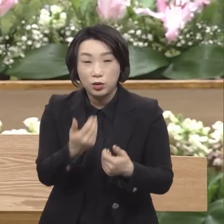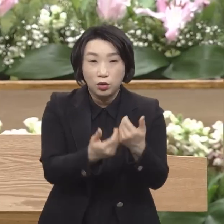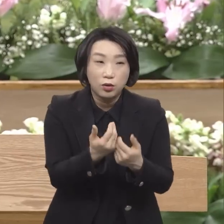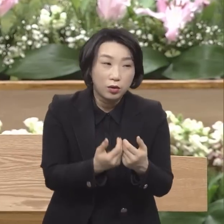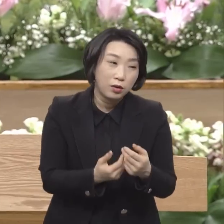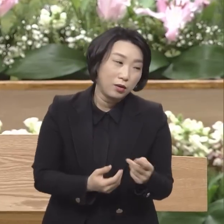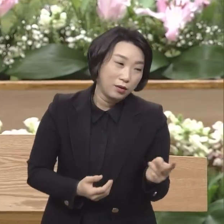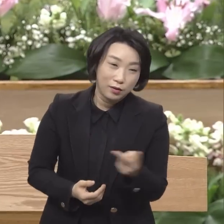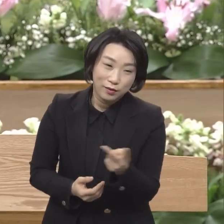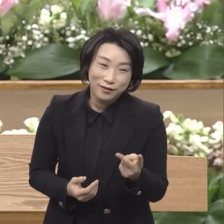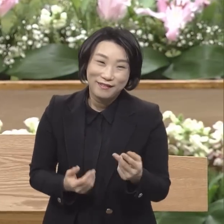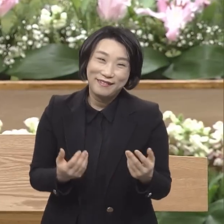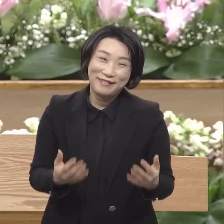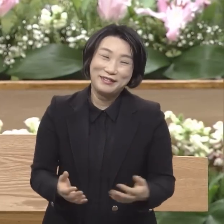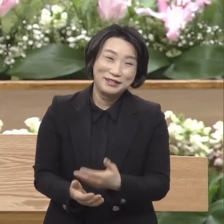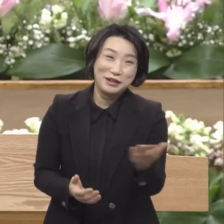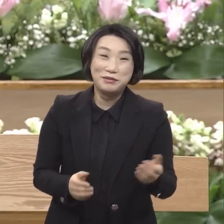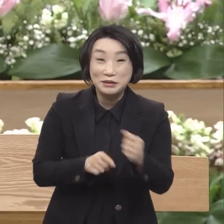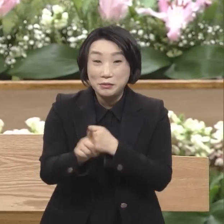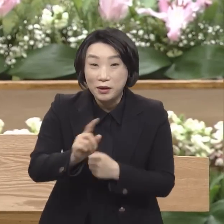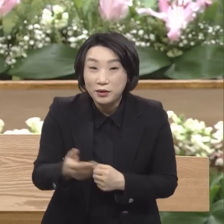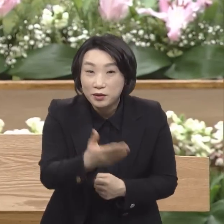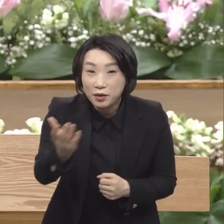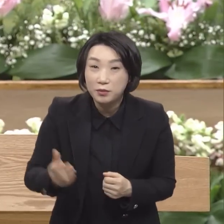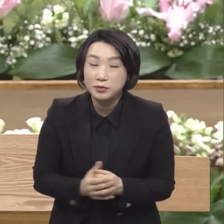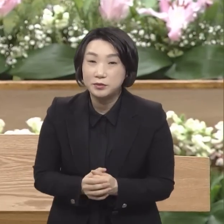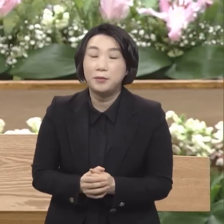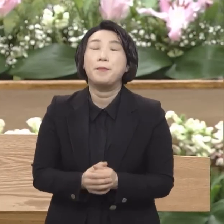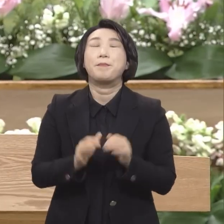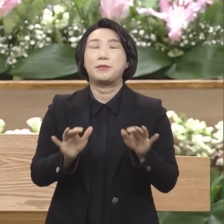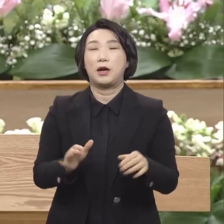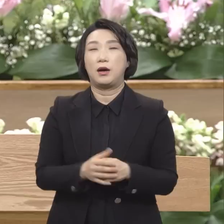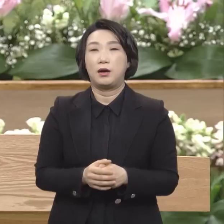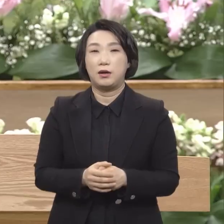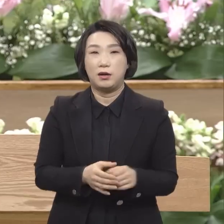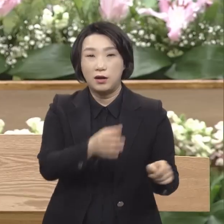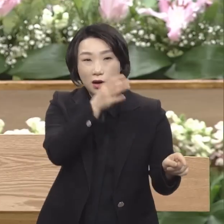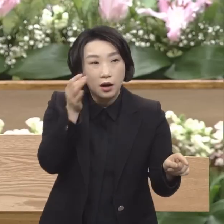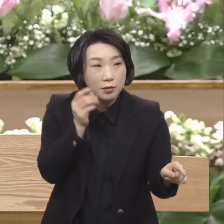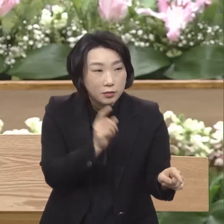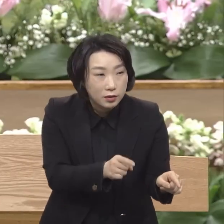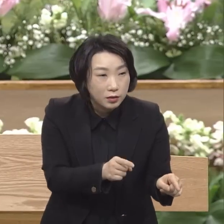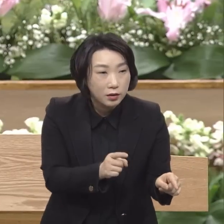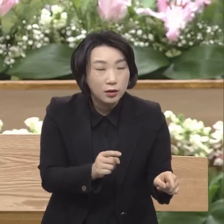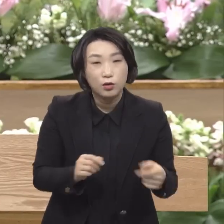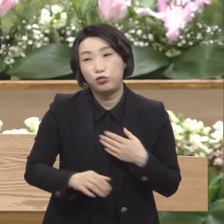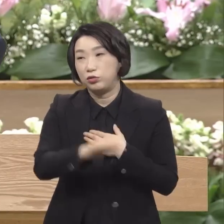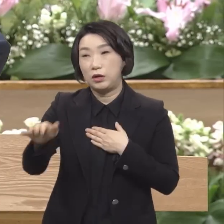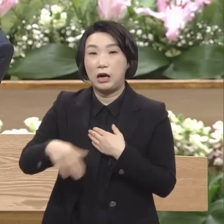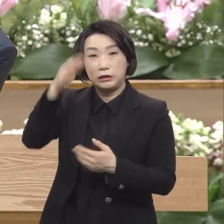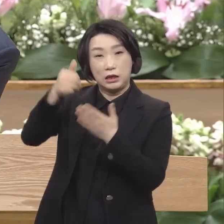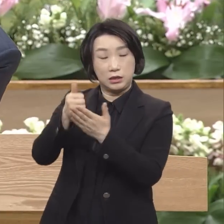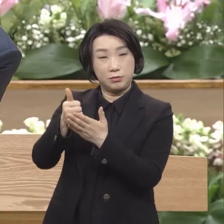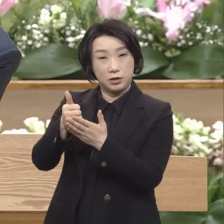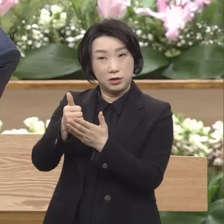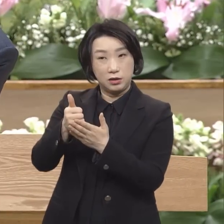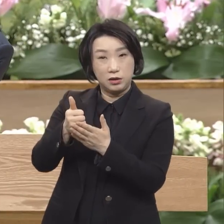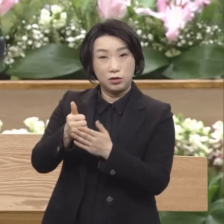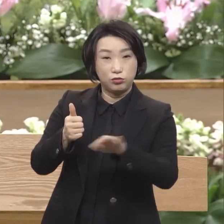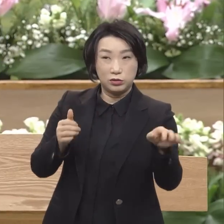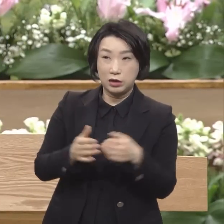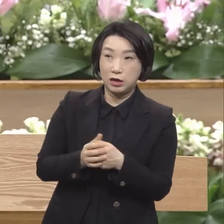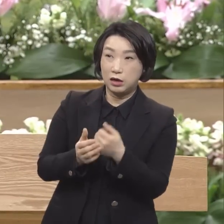대적한다. 자, 이게 무슨 말이냐? 어떻게 감히 우리가 하나님을 대적할 수